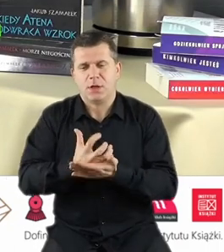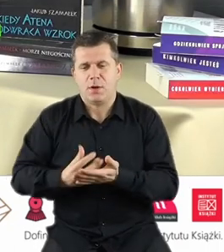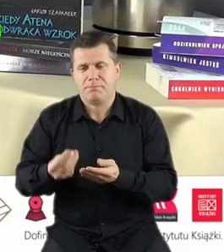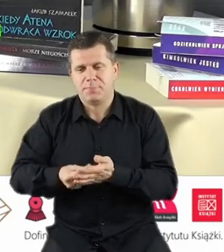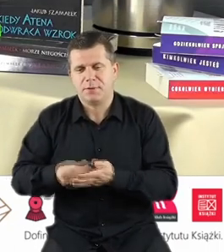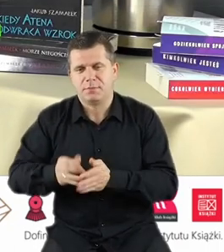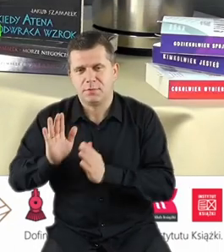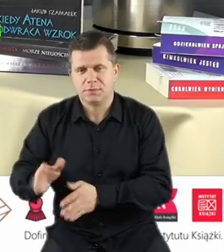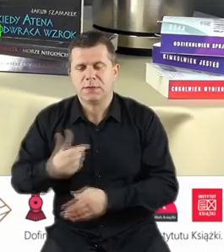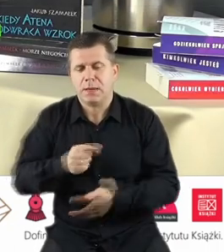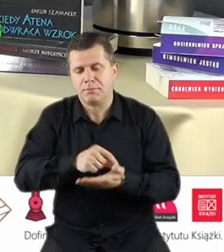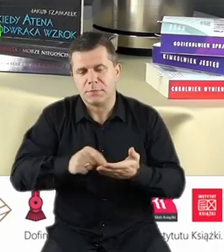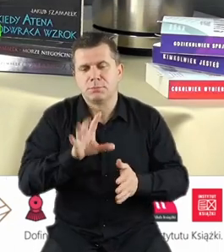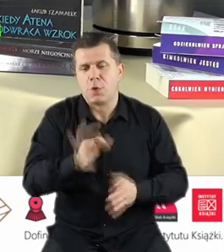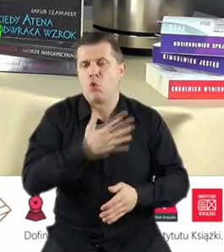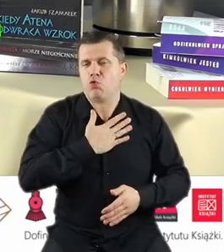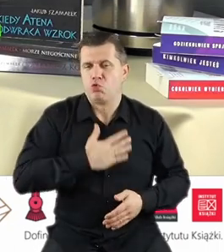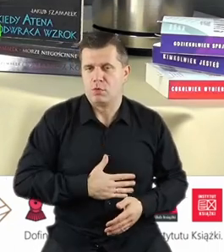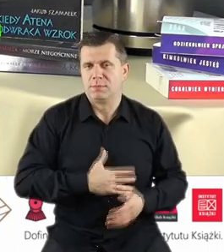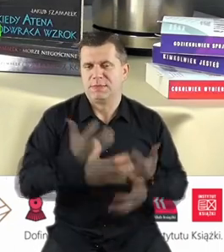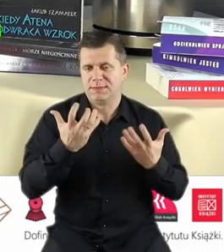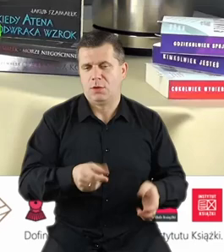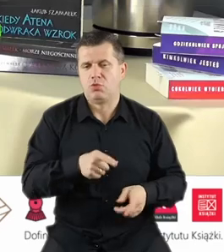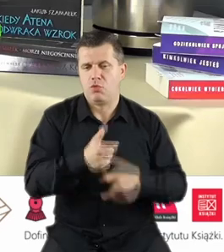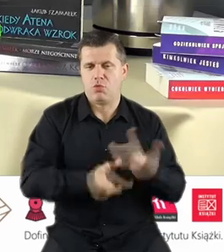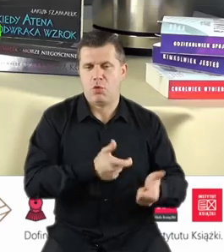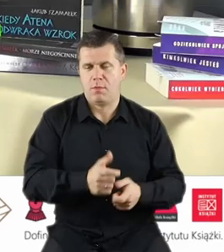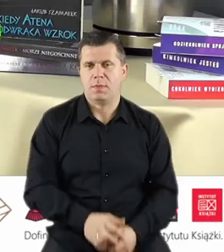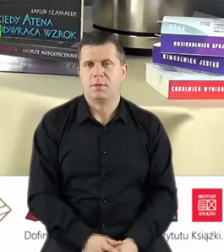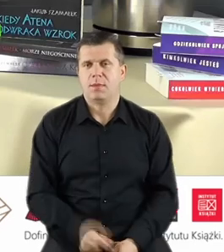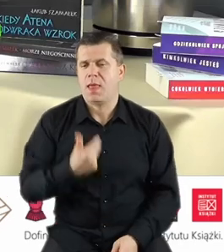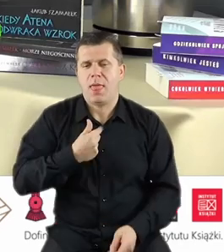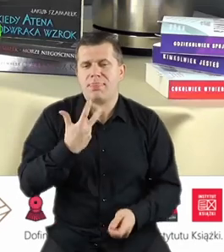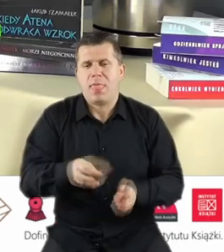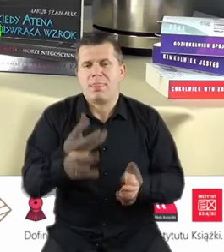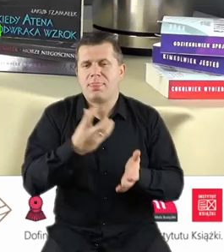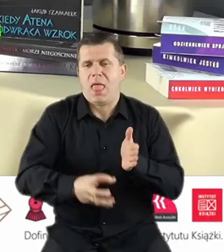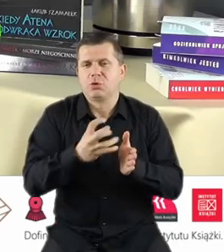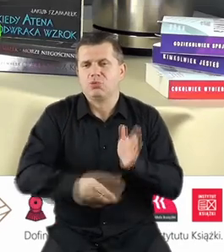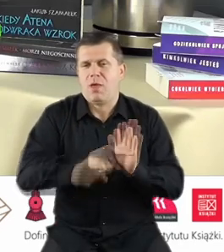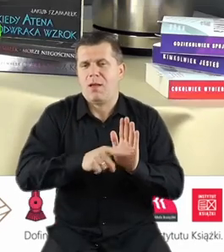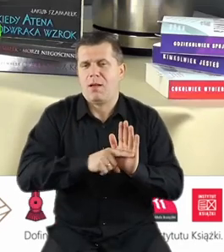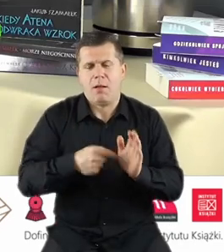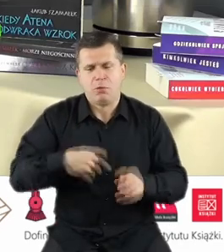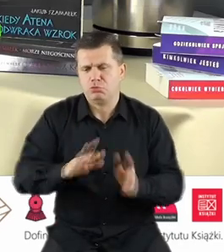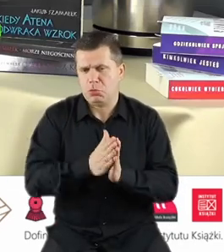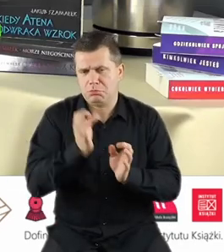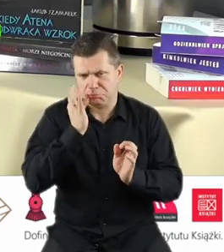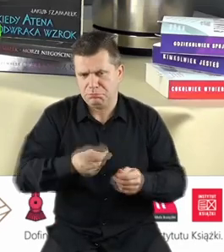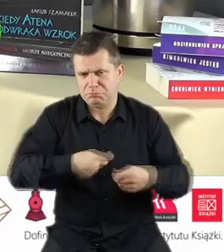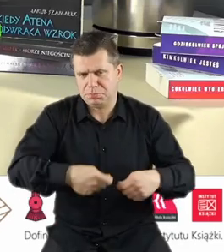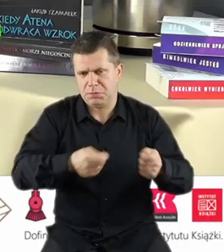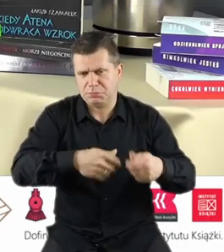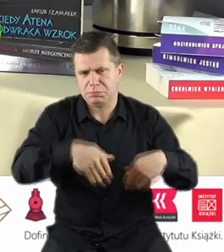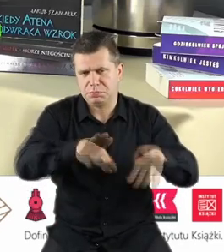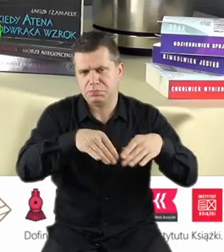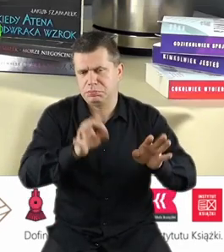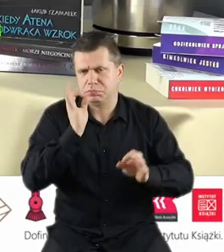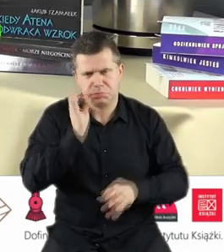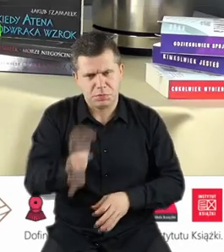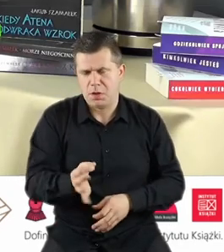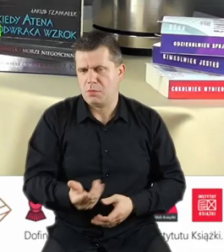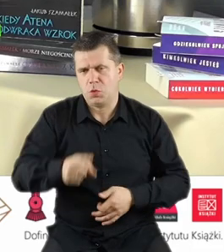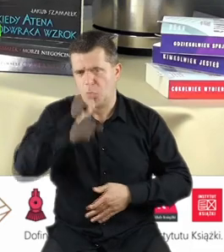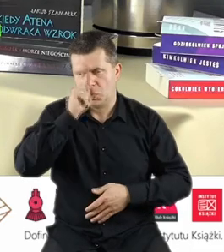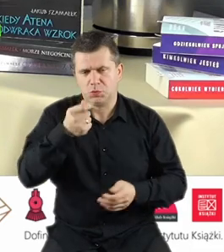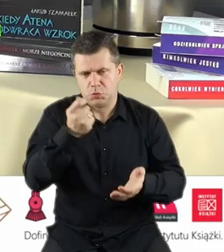pisać. I oczywiście jakby to, żeby, bo jasne, nie narzekam, bo uważam, że te książki się fajnie sprzedają i trafiają do ludzi i bardzo